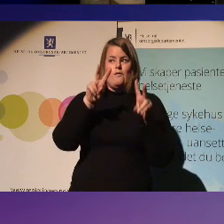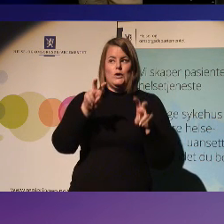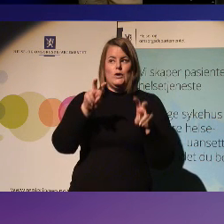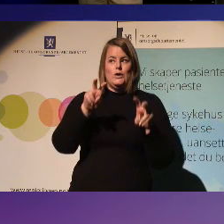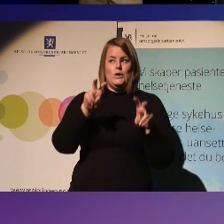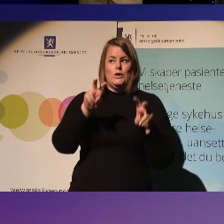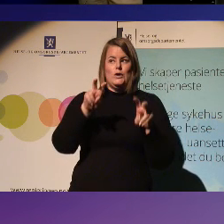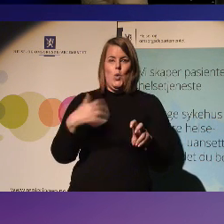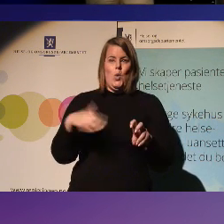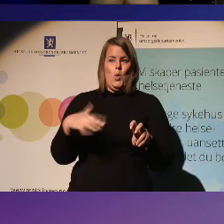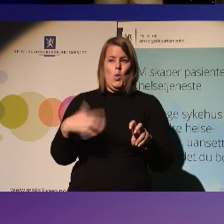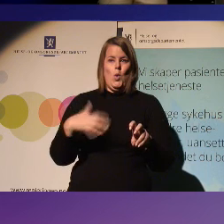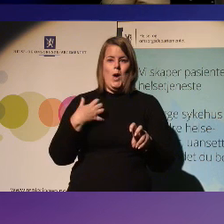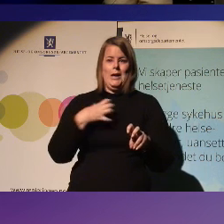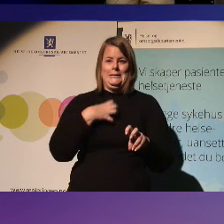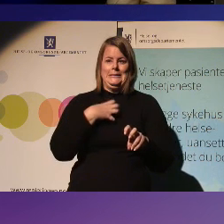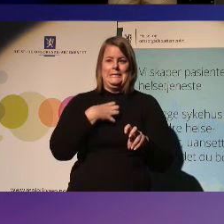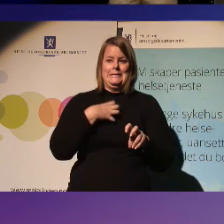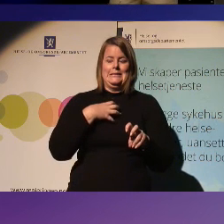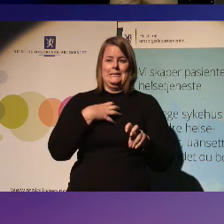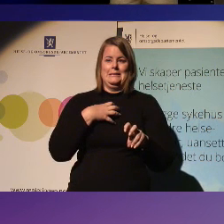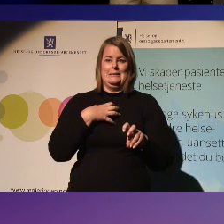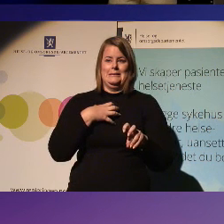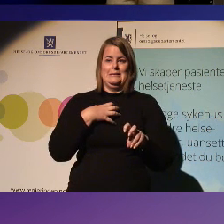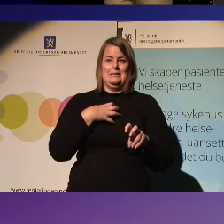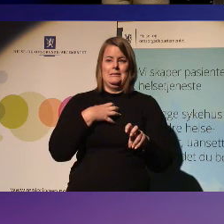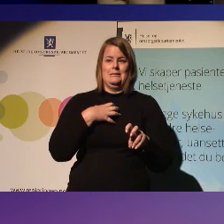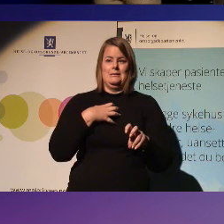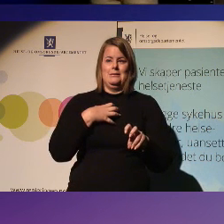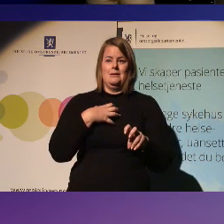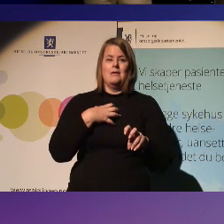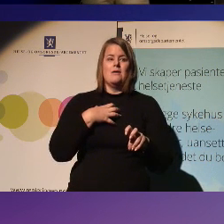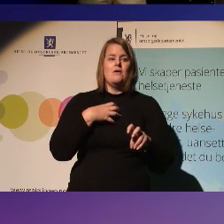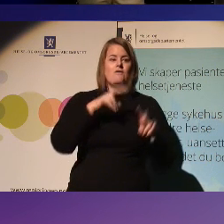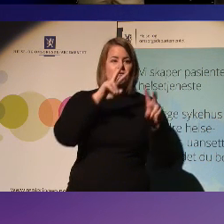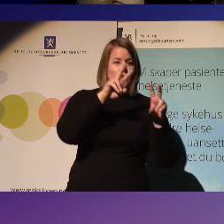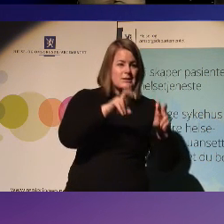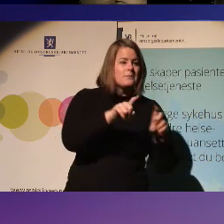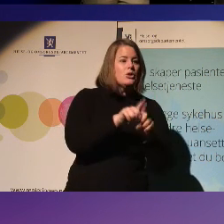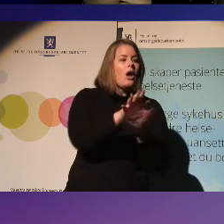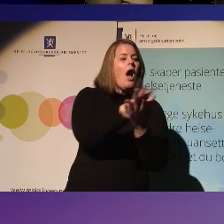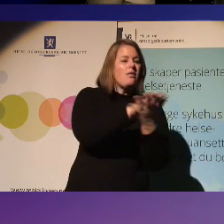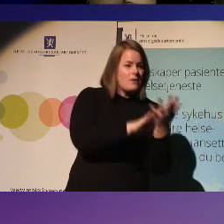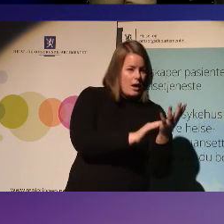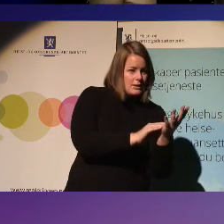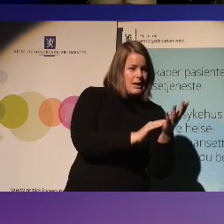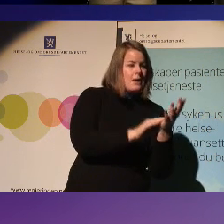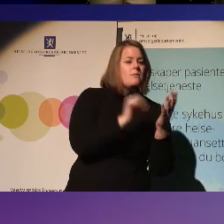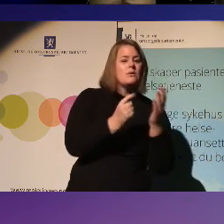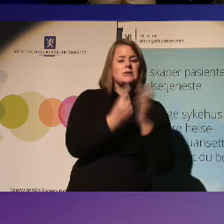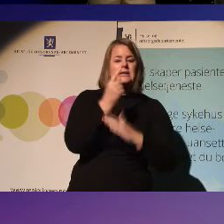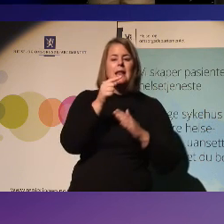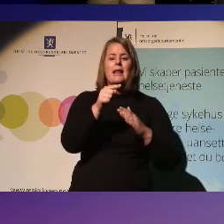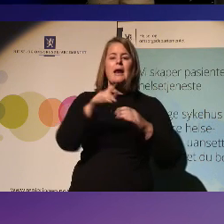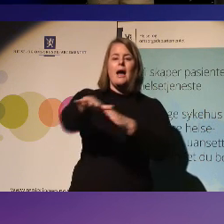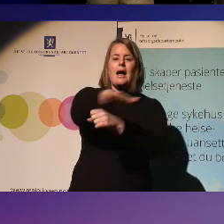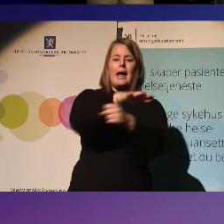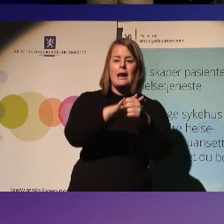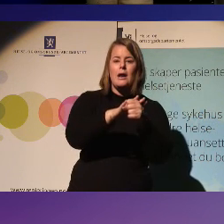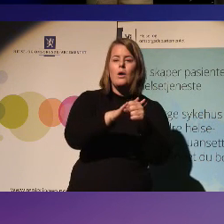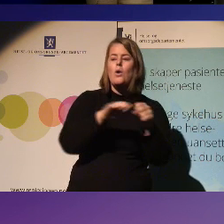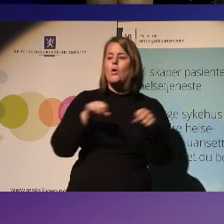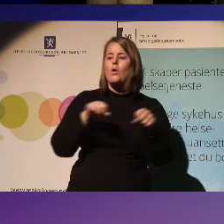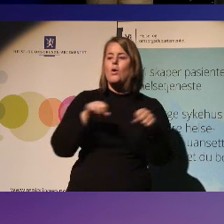Så jeg vil ha, forskning A-klasse, kun A-klasse, og den skal skje på de samme arenene når kommunene skal finne,